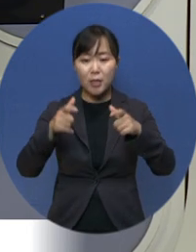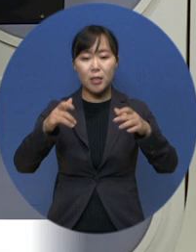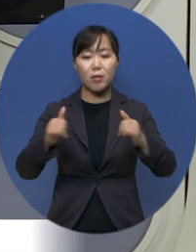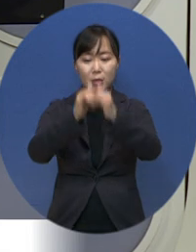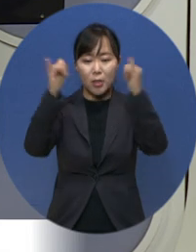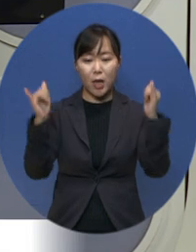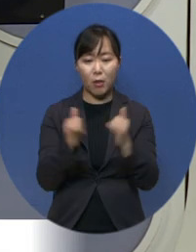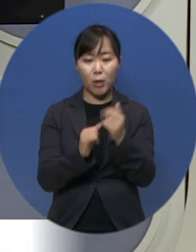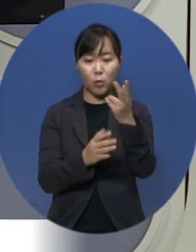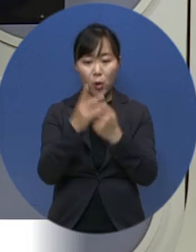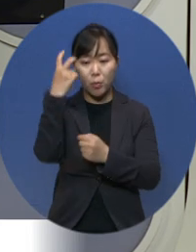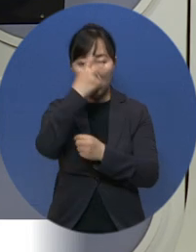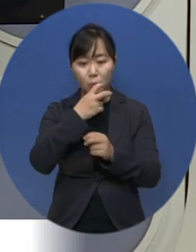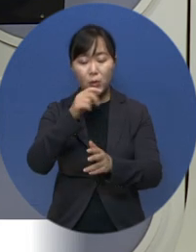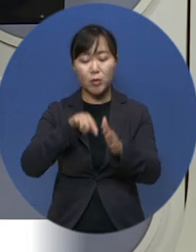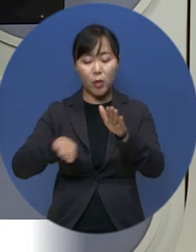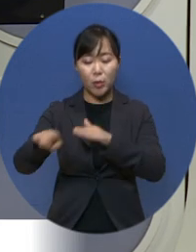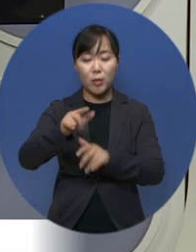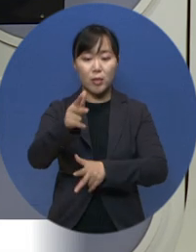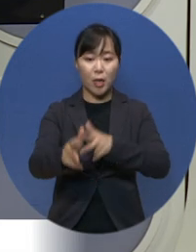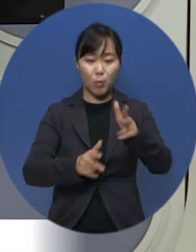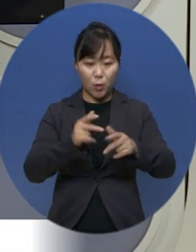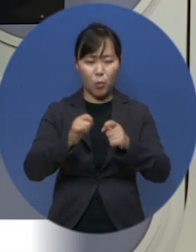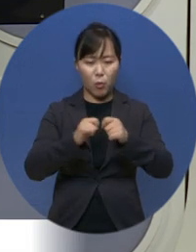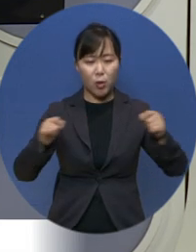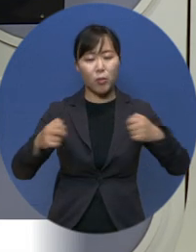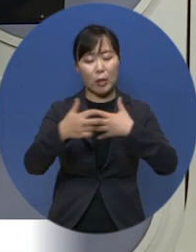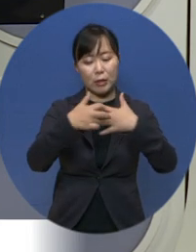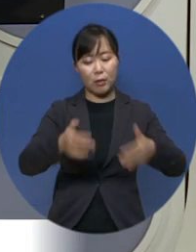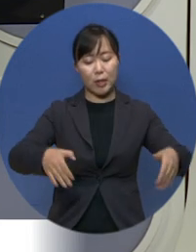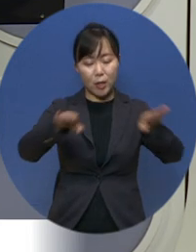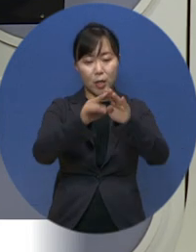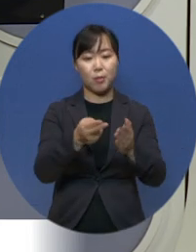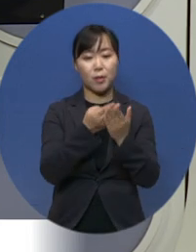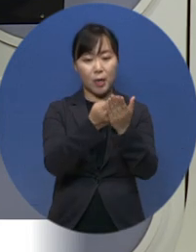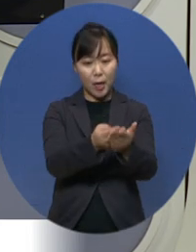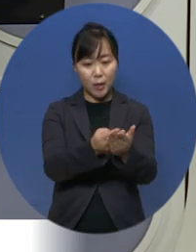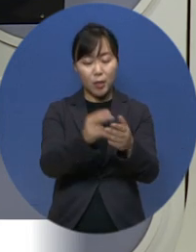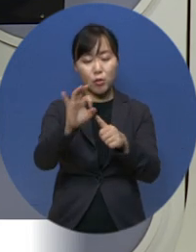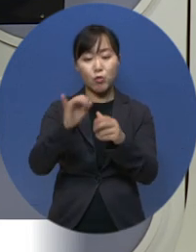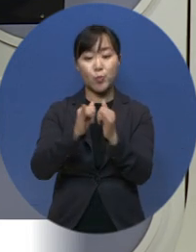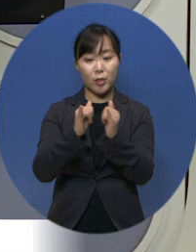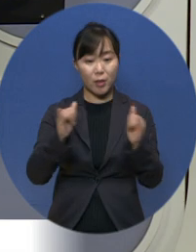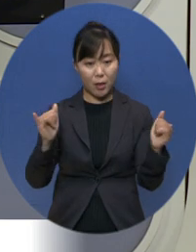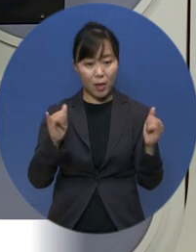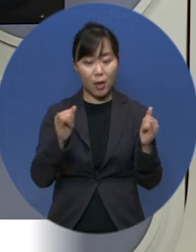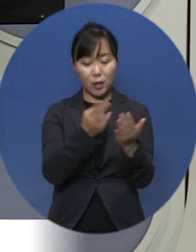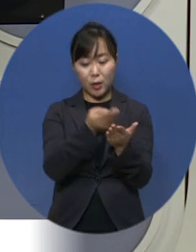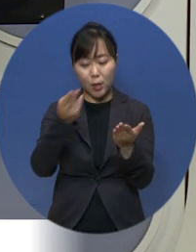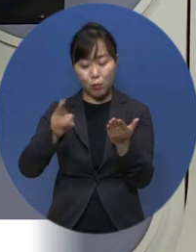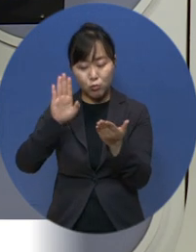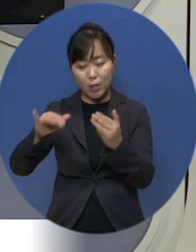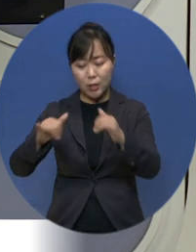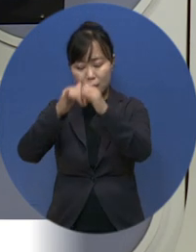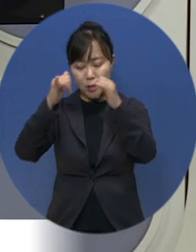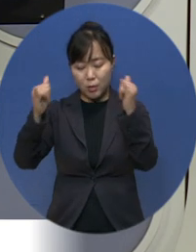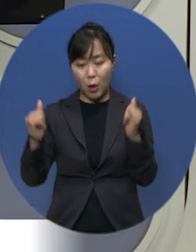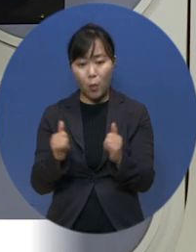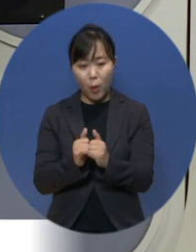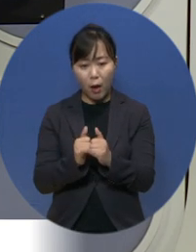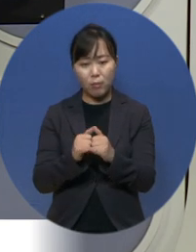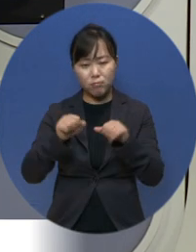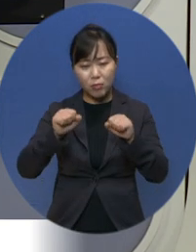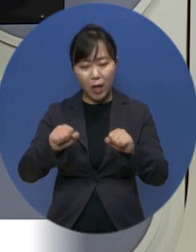돌봄 선도 사업 의 하나로 장기간 의료기관 의 이번 1 의료급여 수급자가 회원 후 지역사회 정착에 필요한